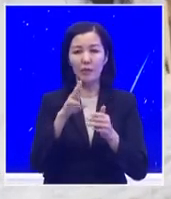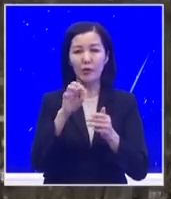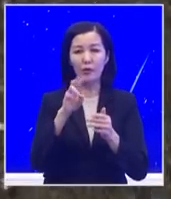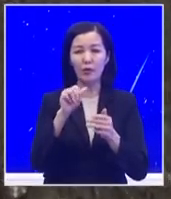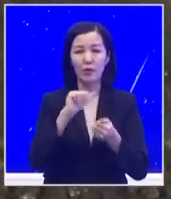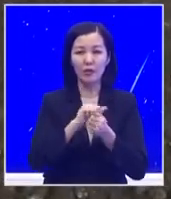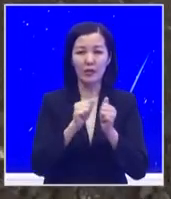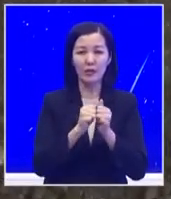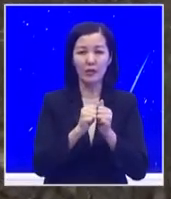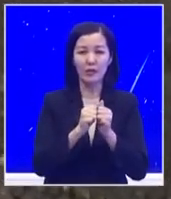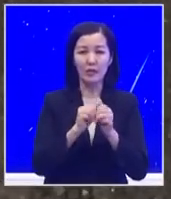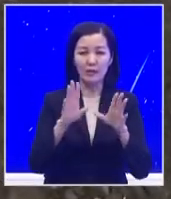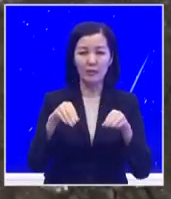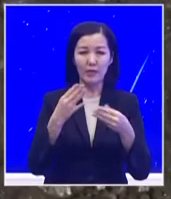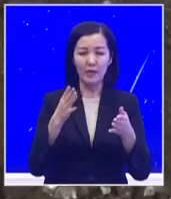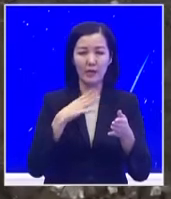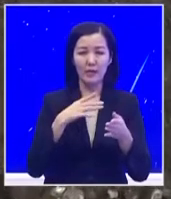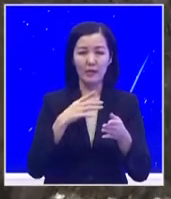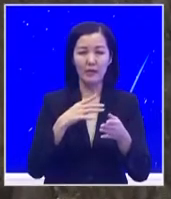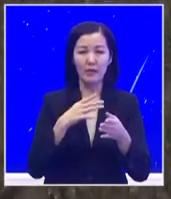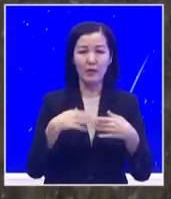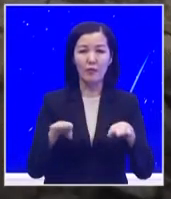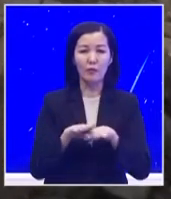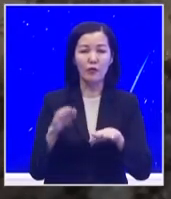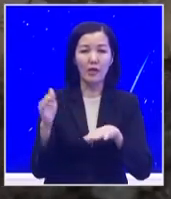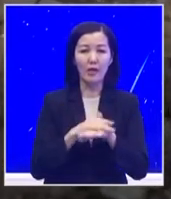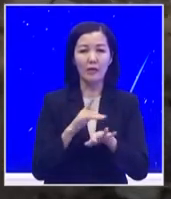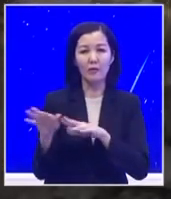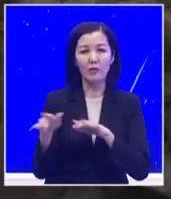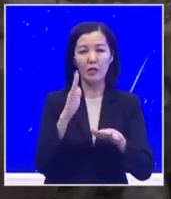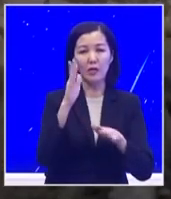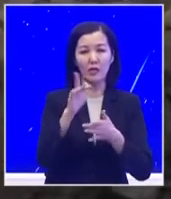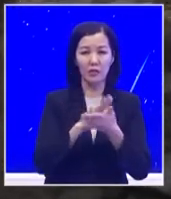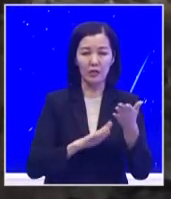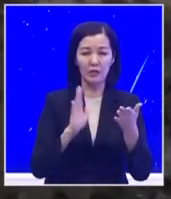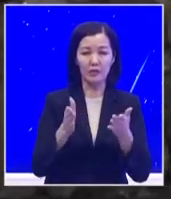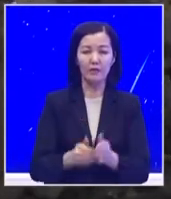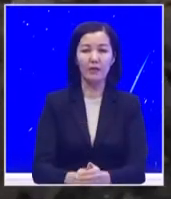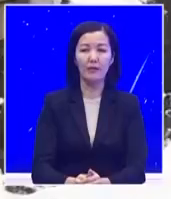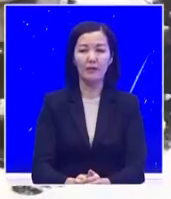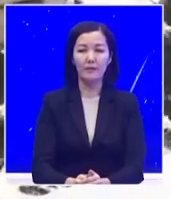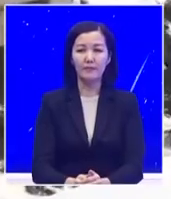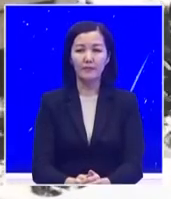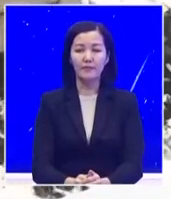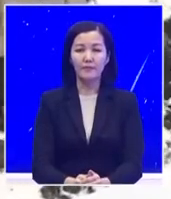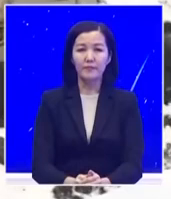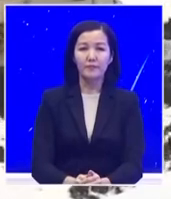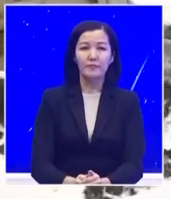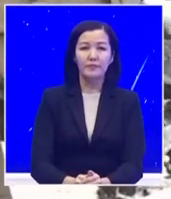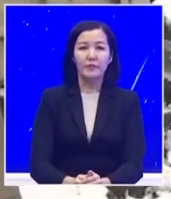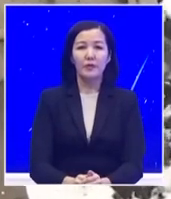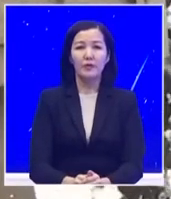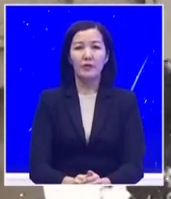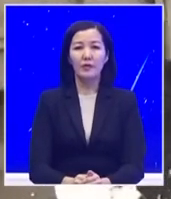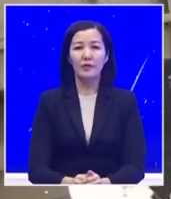тиеп, жөнелтіп жатыр. Имамдардың айтуынша мұндай қайырлы шаралар алдағы уақытта да жалғаса бермек. Рахат Рахымжанов, Алматы Хамит,